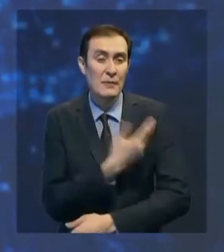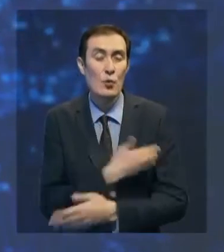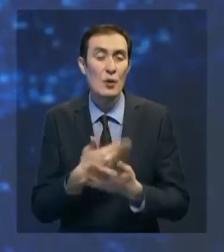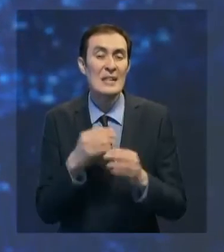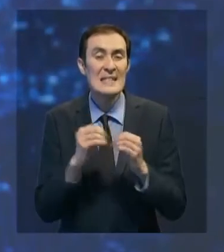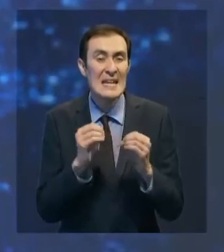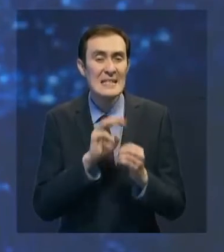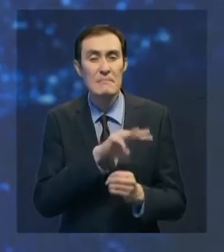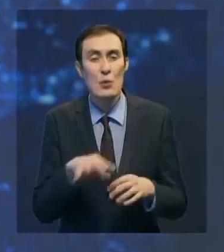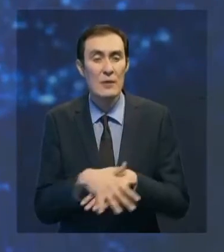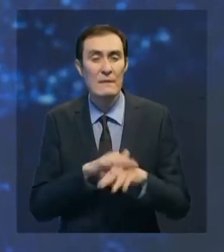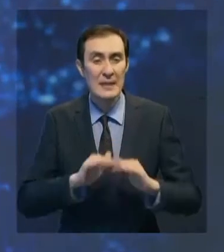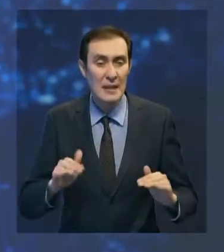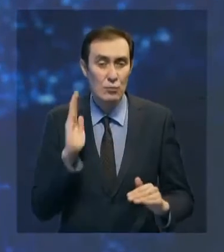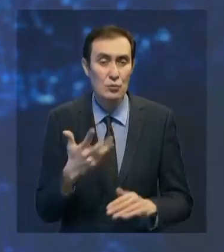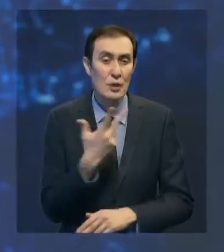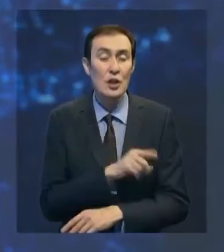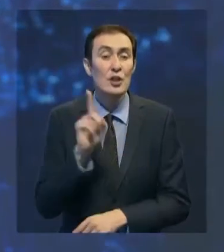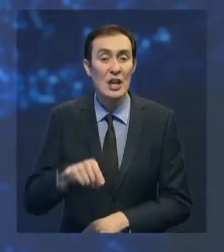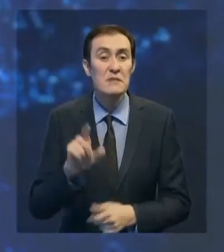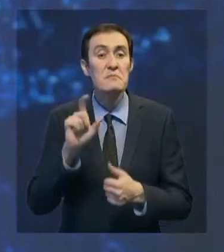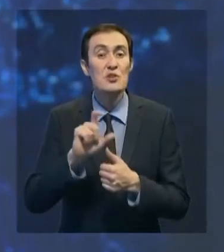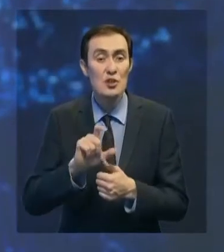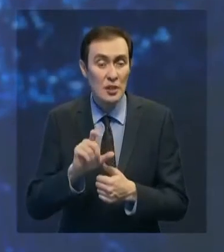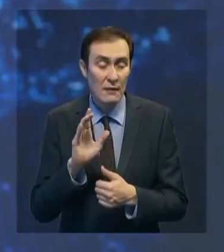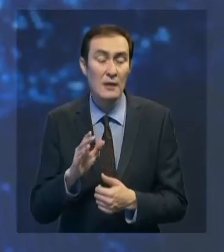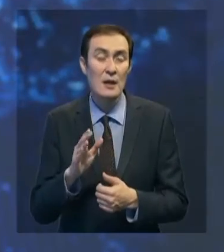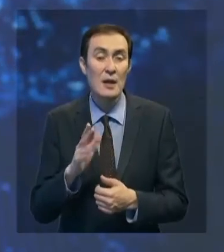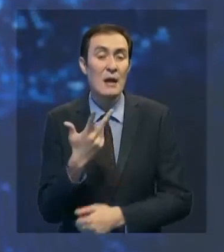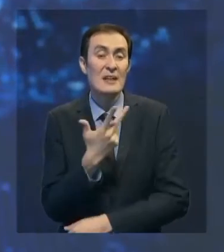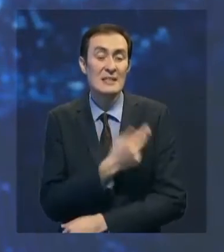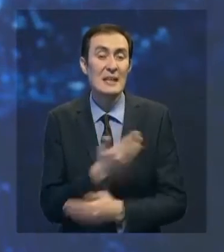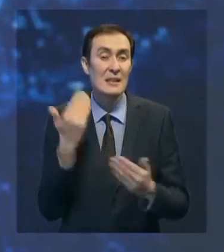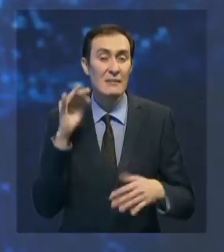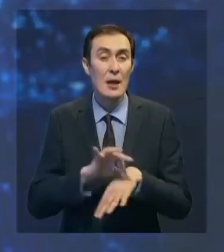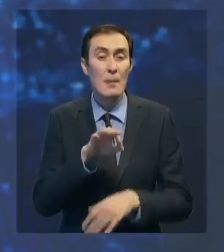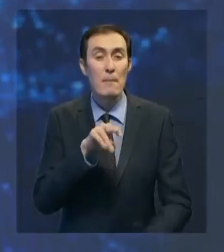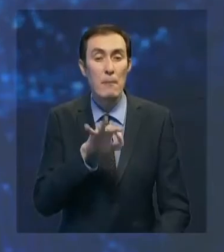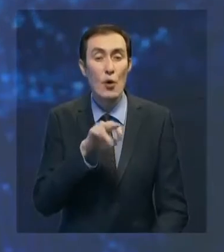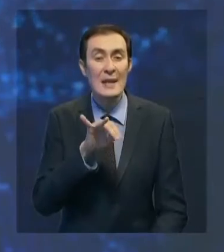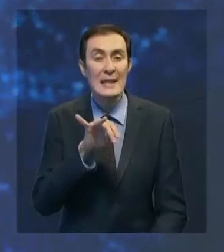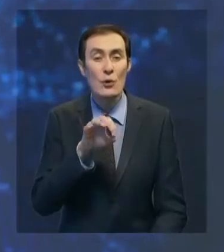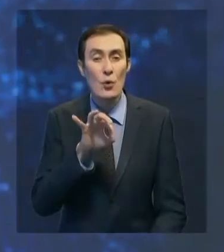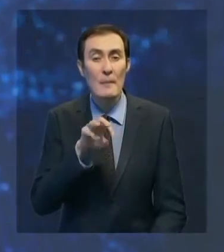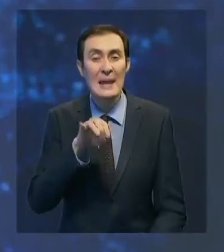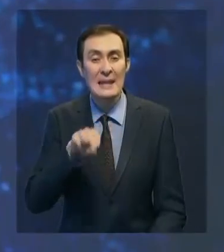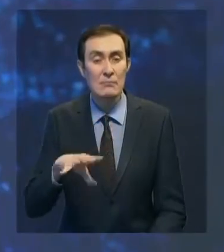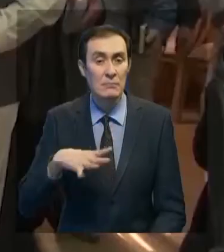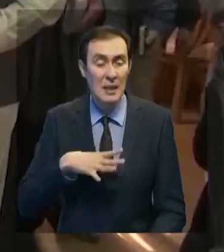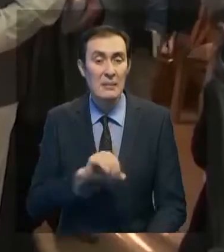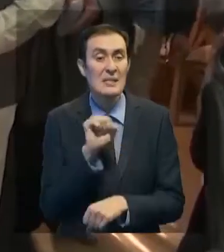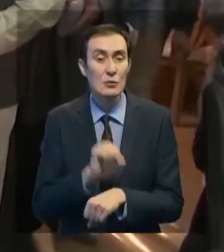около 10 миллионов детей. Ставить прививки будут даже в мечетях. Отмечу, ранее вакцинация от полиомиелита в этой стране